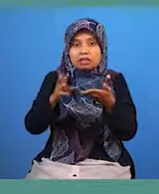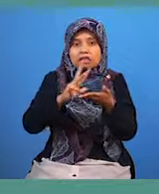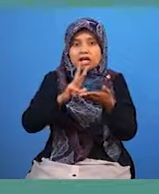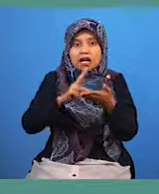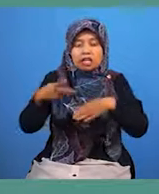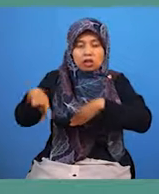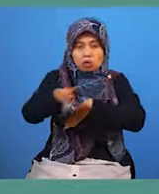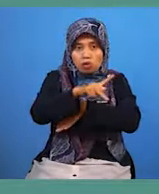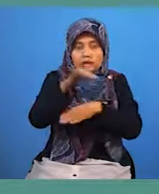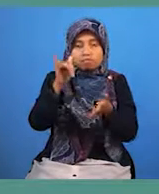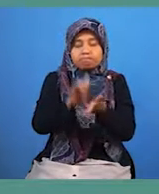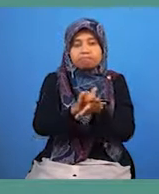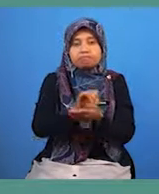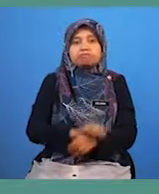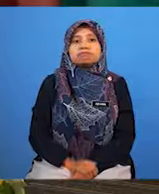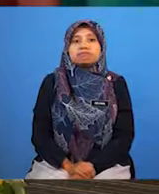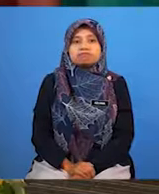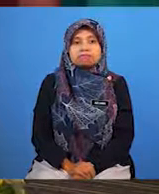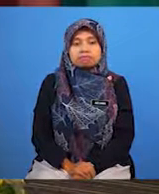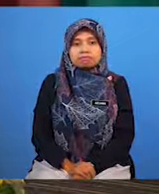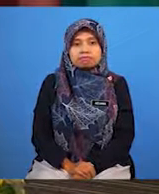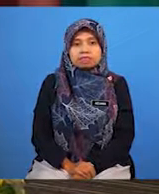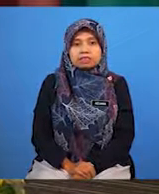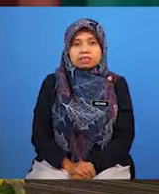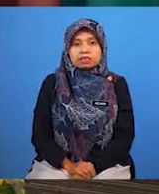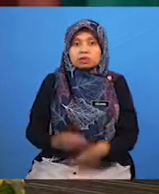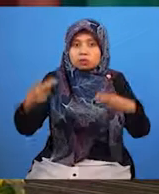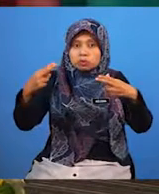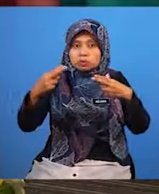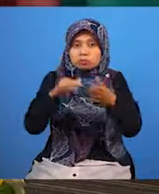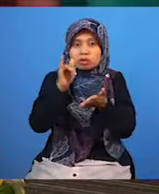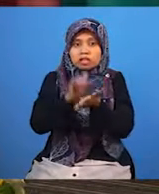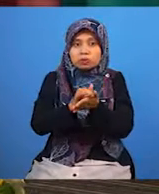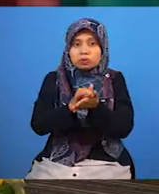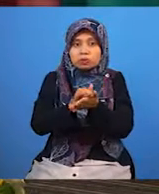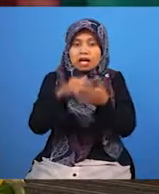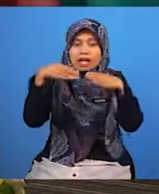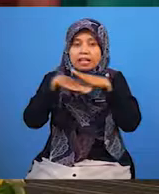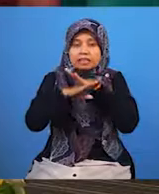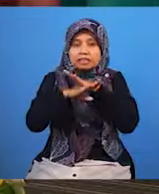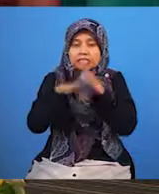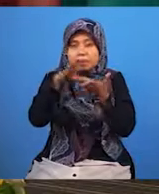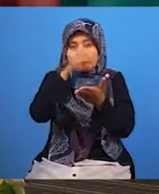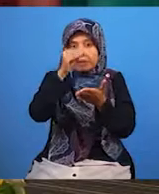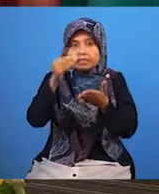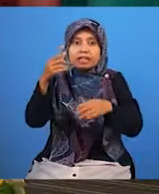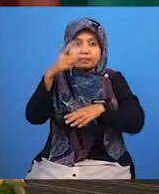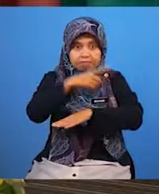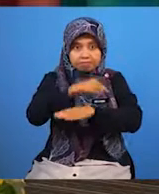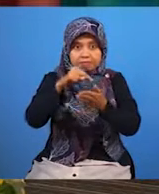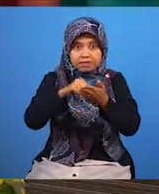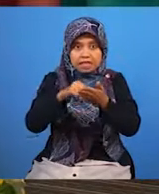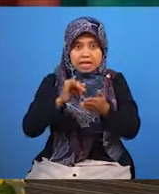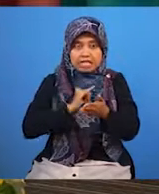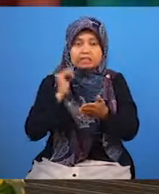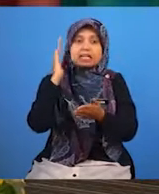parameter bagi air kolam tersebut. Sehubungan dengan itu, dalam sesi pembelajaran kita pada hari ini,